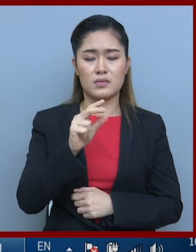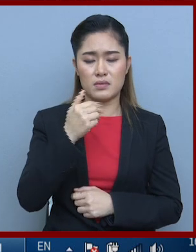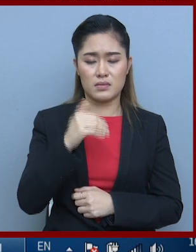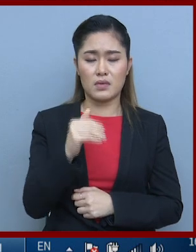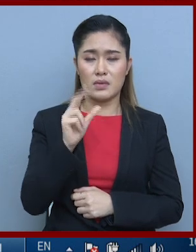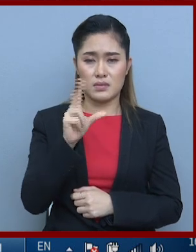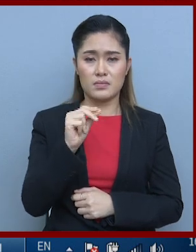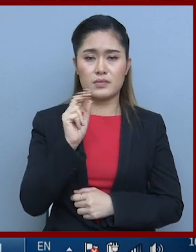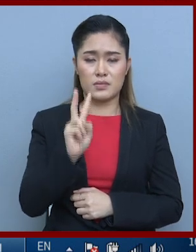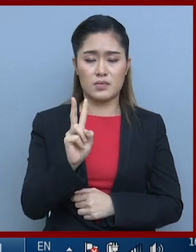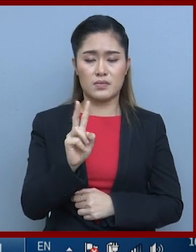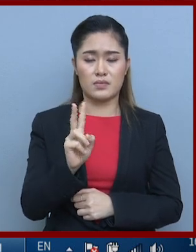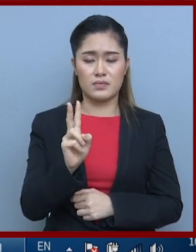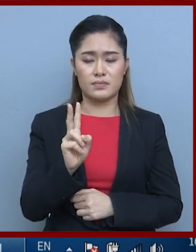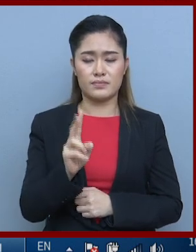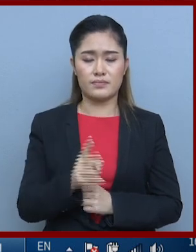32